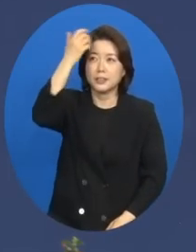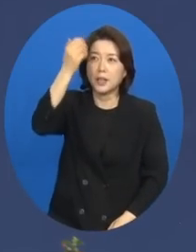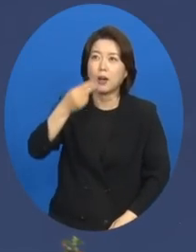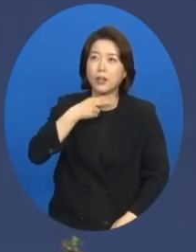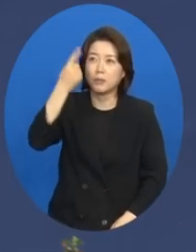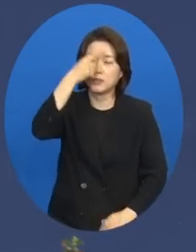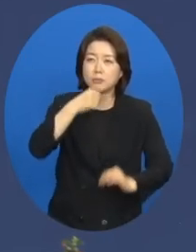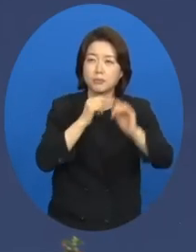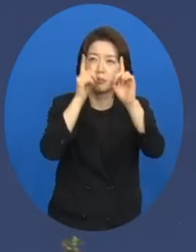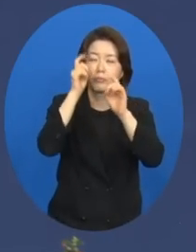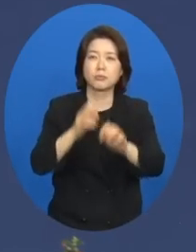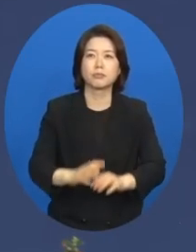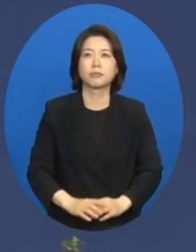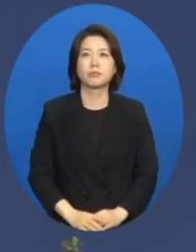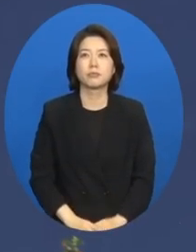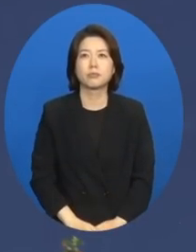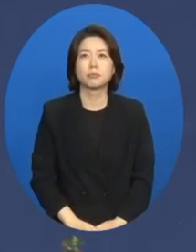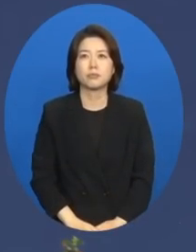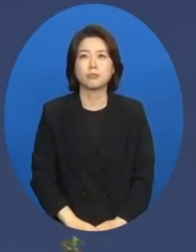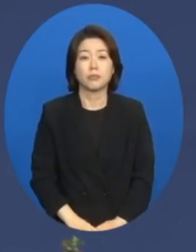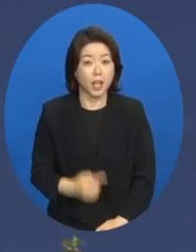있잖아요.